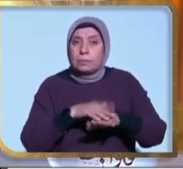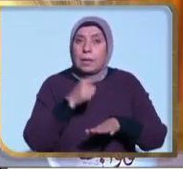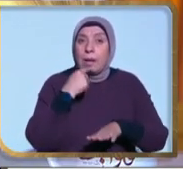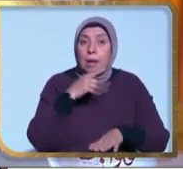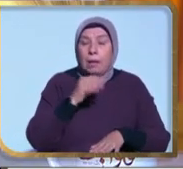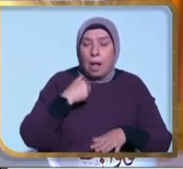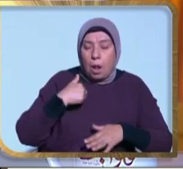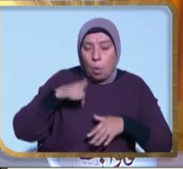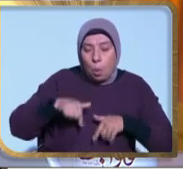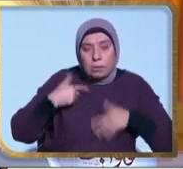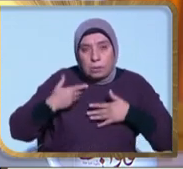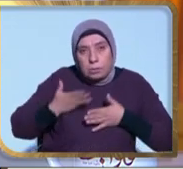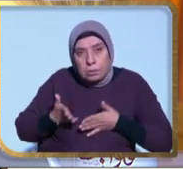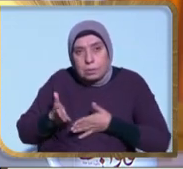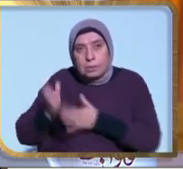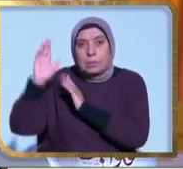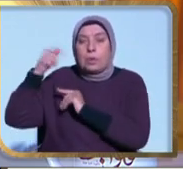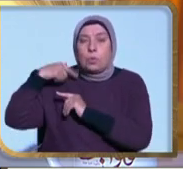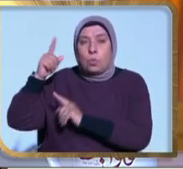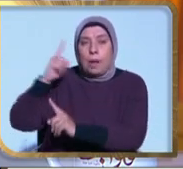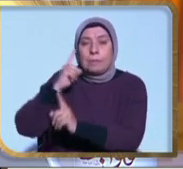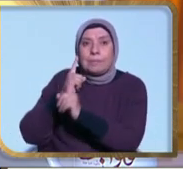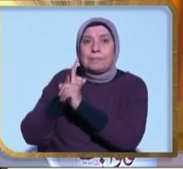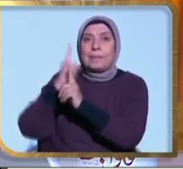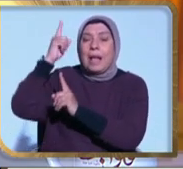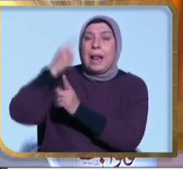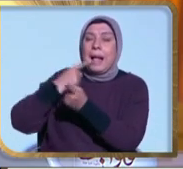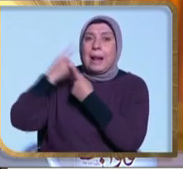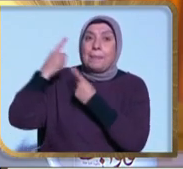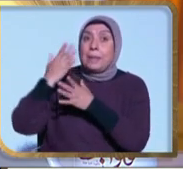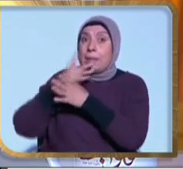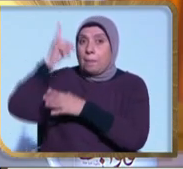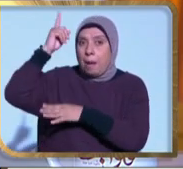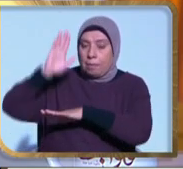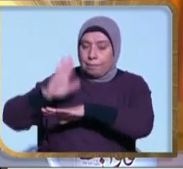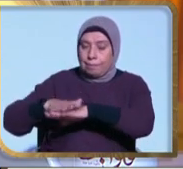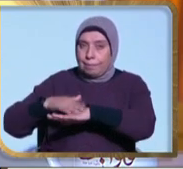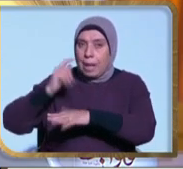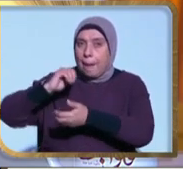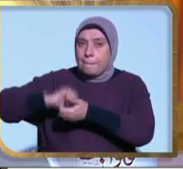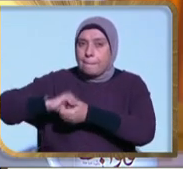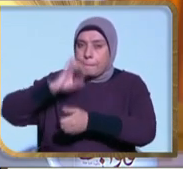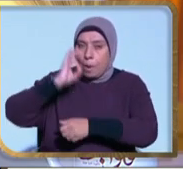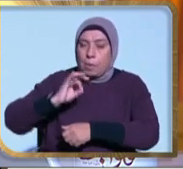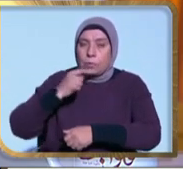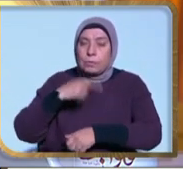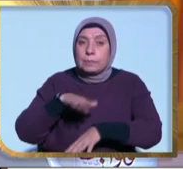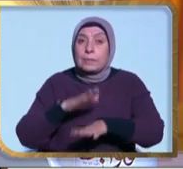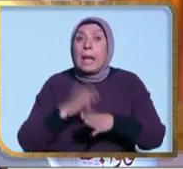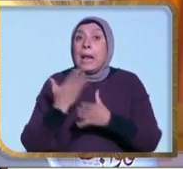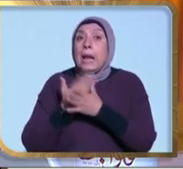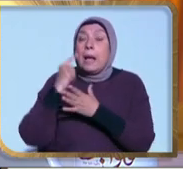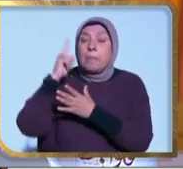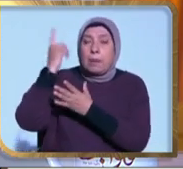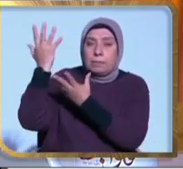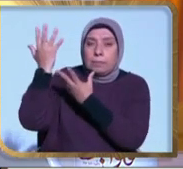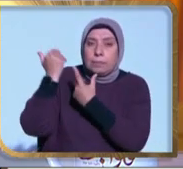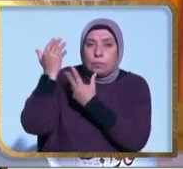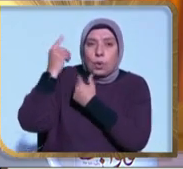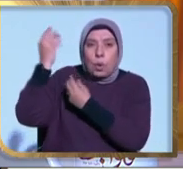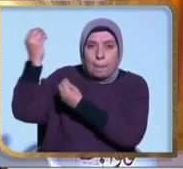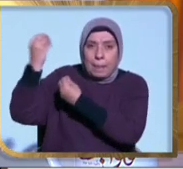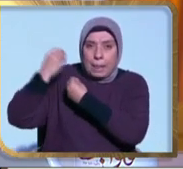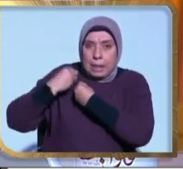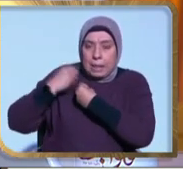هارون لموعد ضربه لي الموعد المحدد كي اتلقى منه سبحانه وتعالى الواح